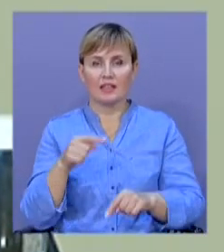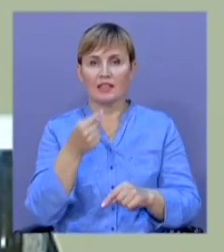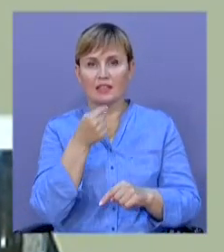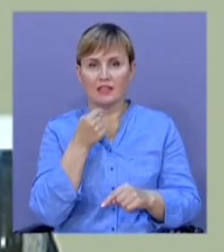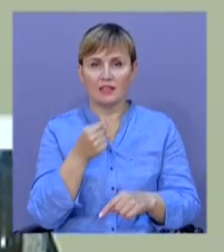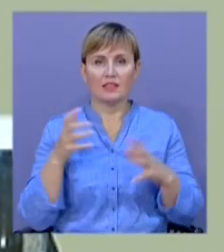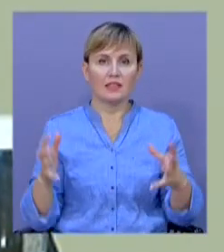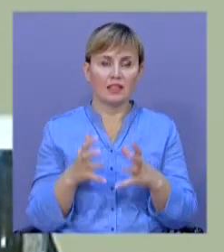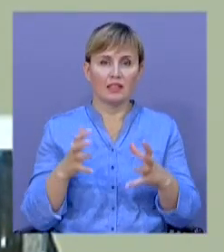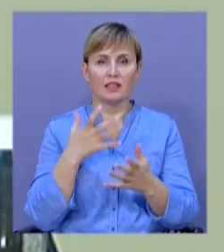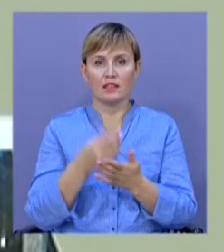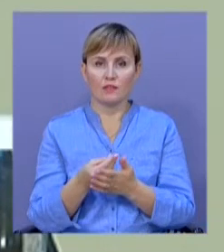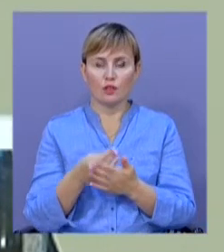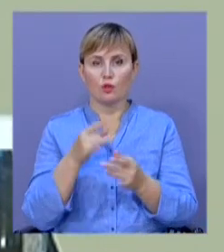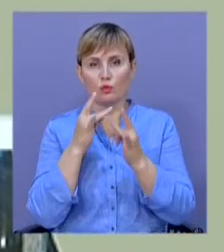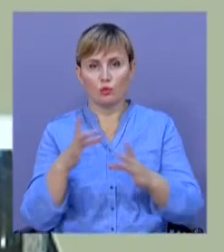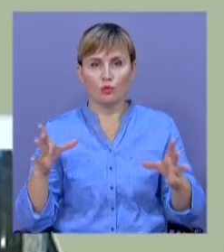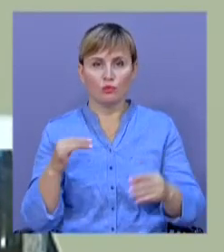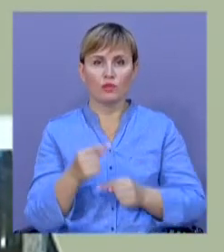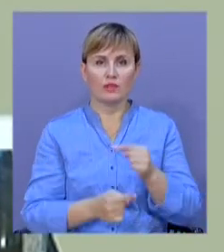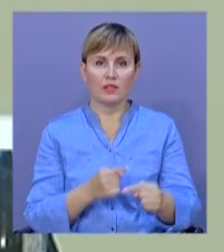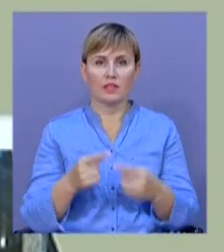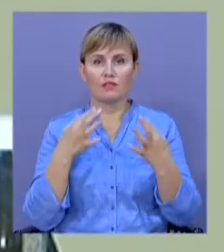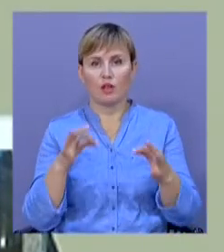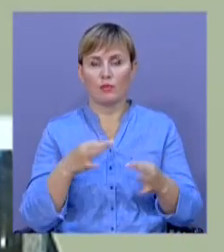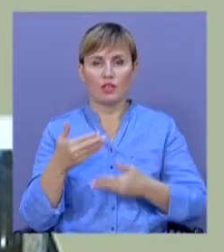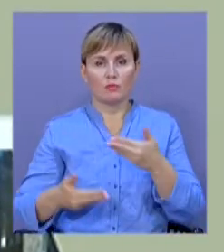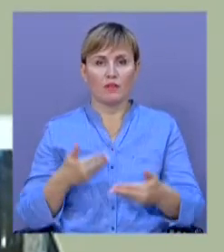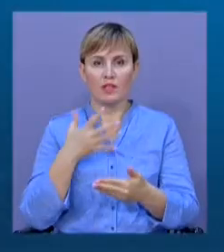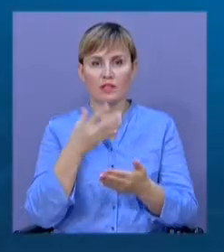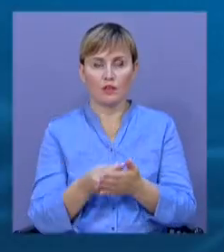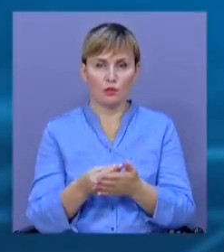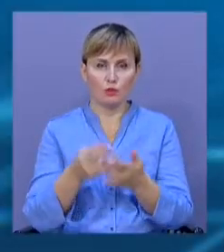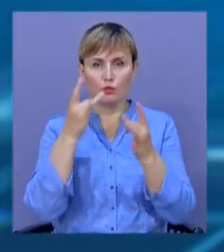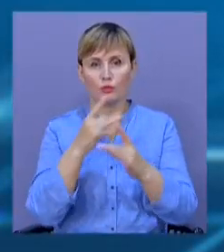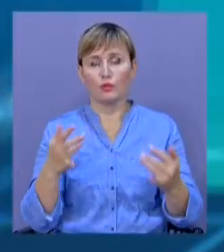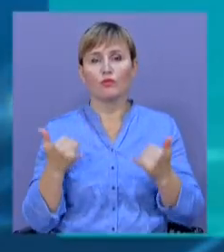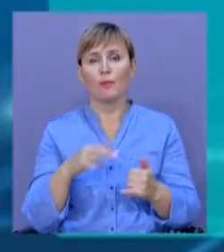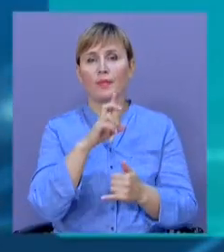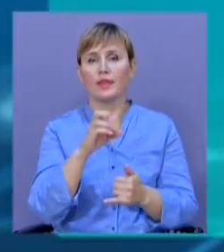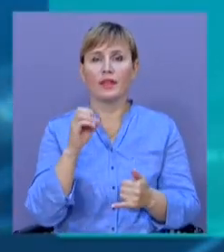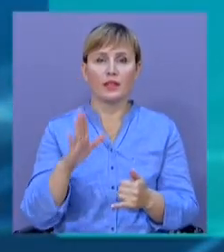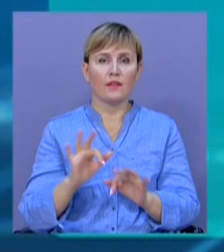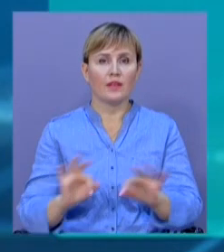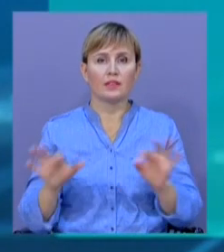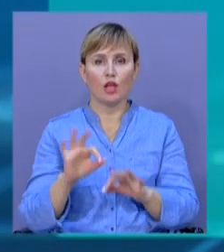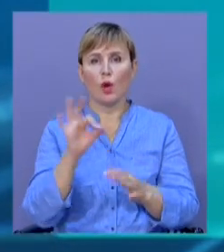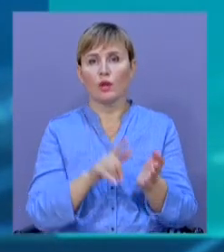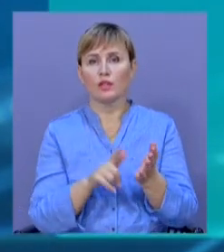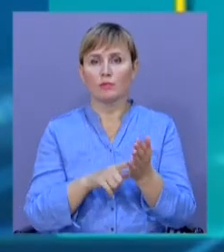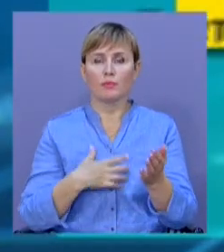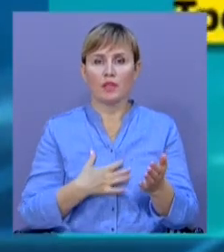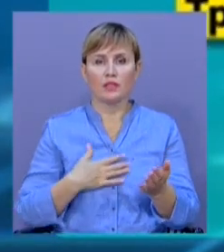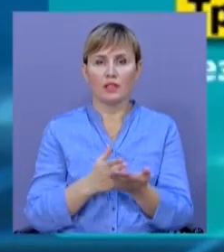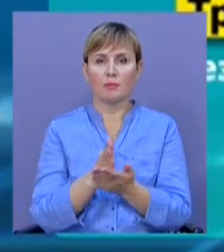свою самобытную культуру и традиции, свободно исповедуют свою традиционную религию. Сегодня же Бакытжан Сагынтаев рассказал о 7